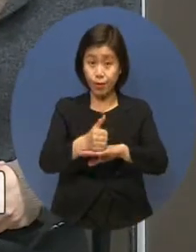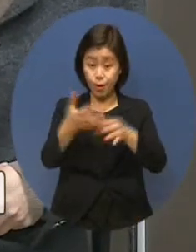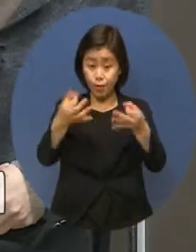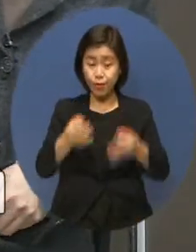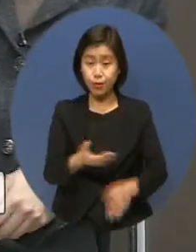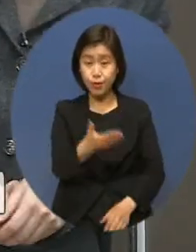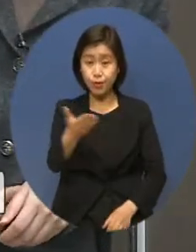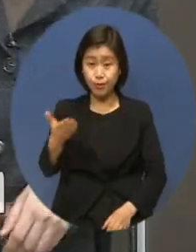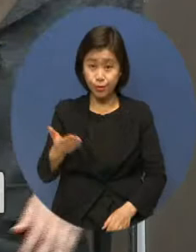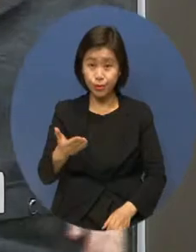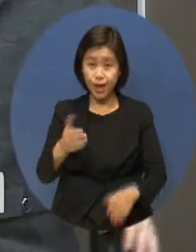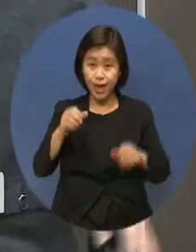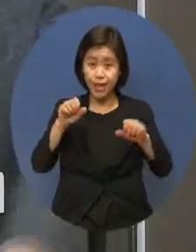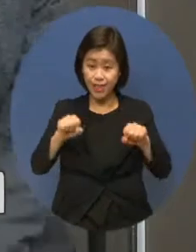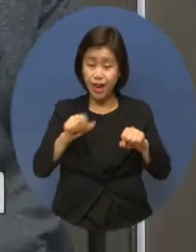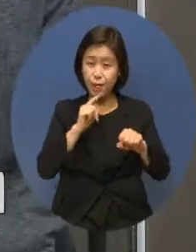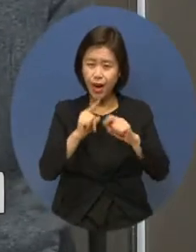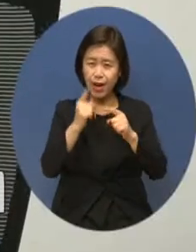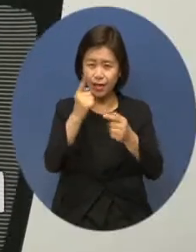말씀 부탁드리도록 하겠습니다. 네,